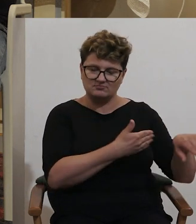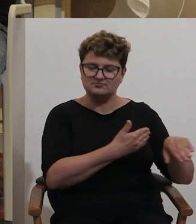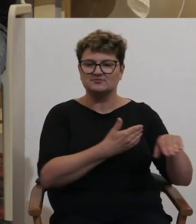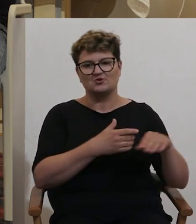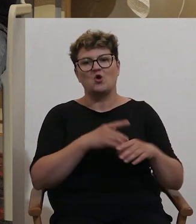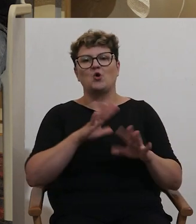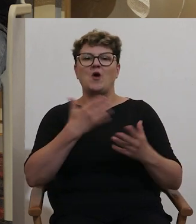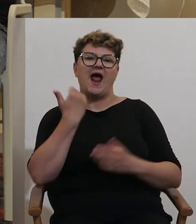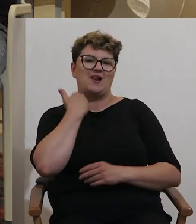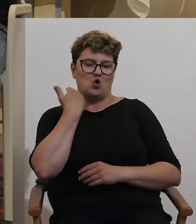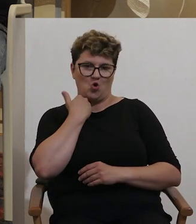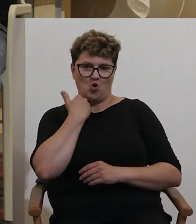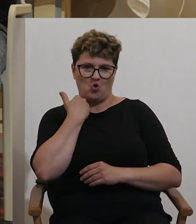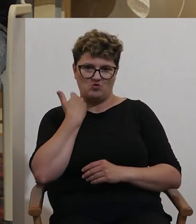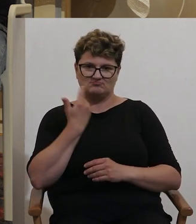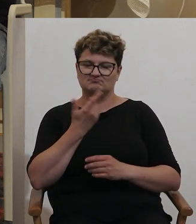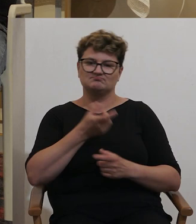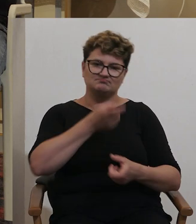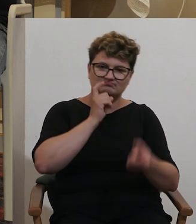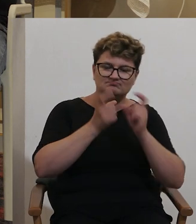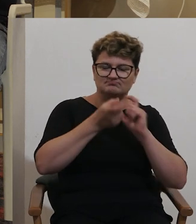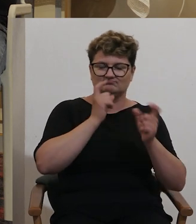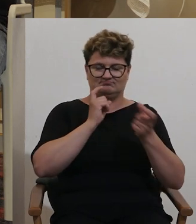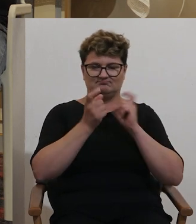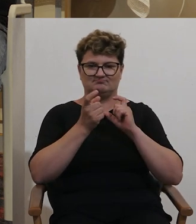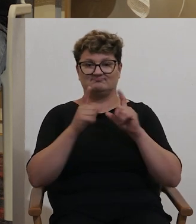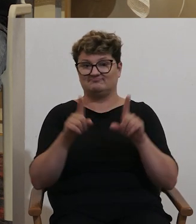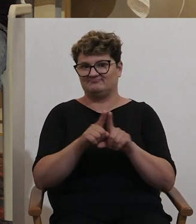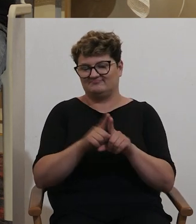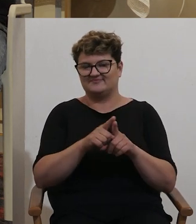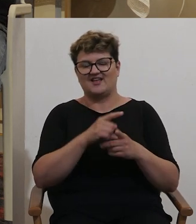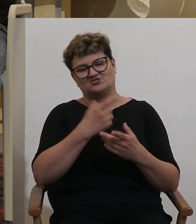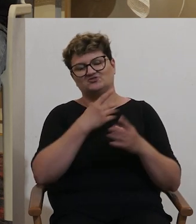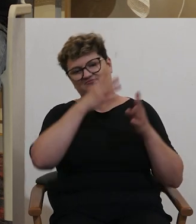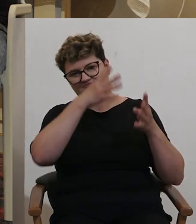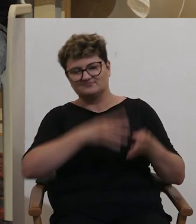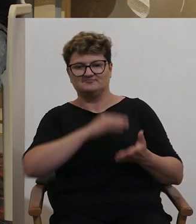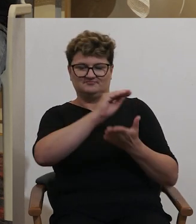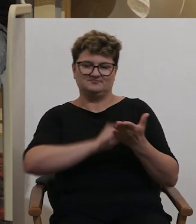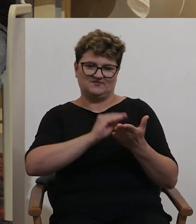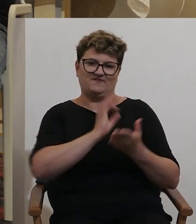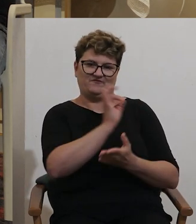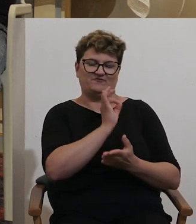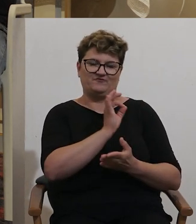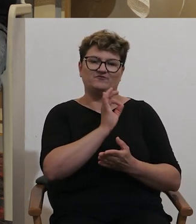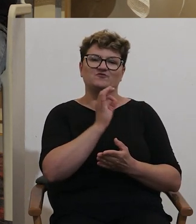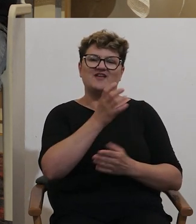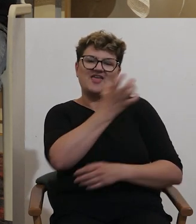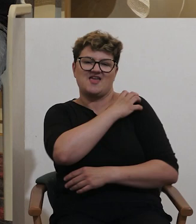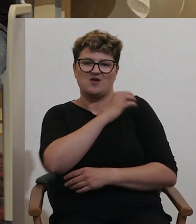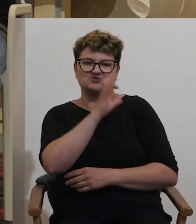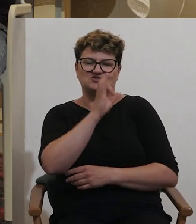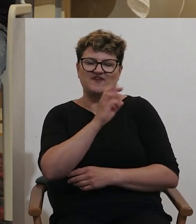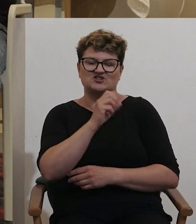wojnie. Opisuje pan też legendarne wręcz pijaństwo generała Świerczewskiego. No